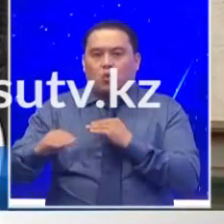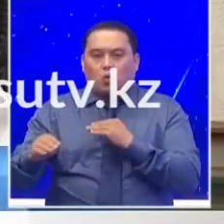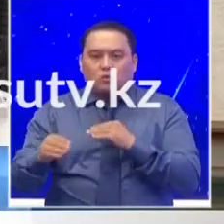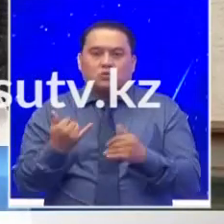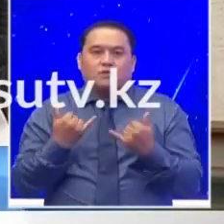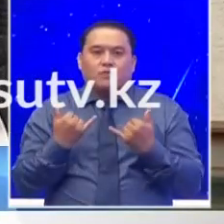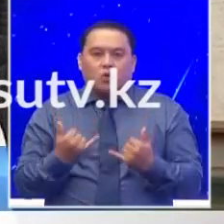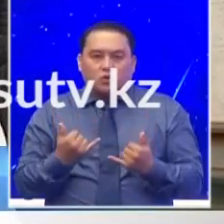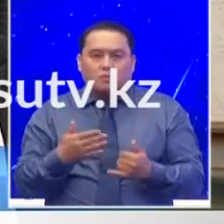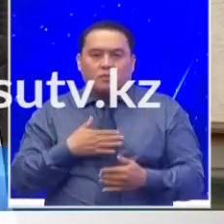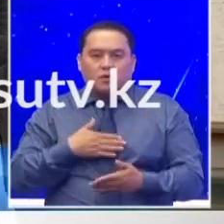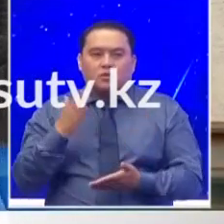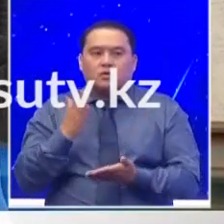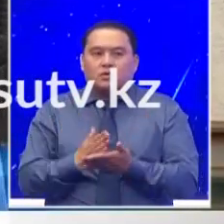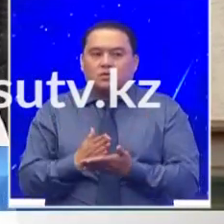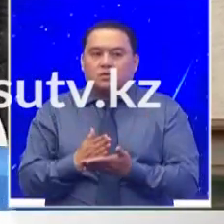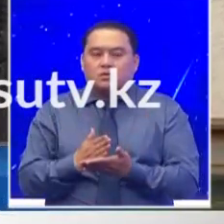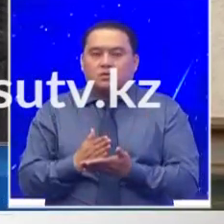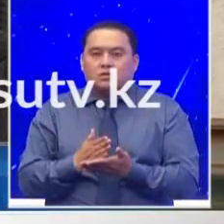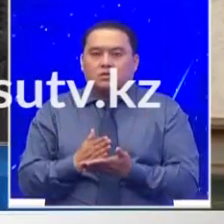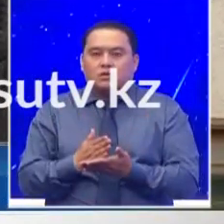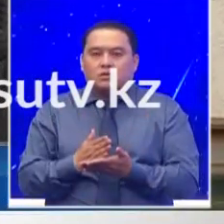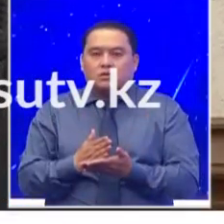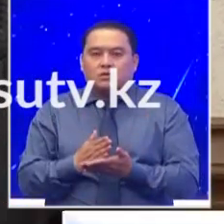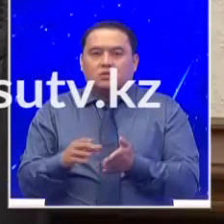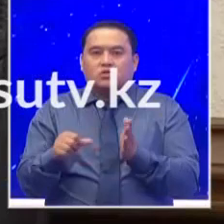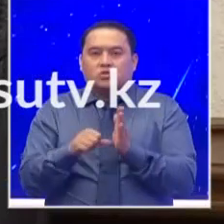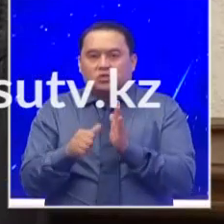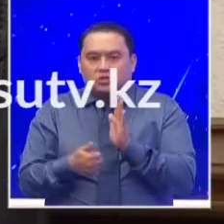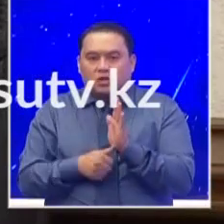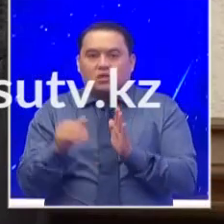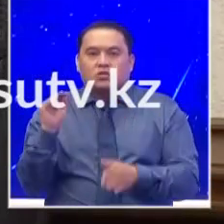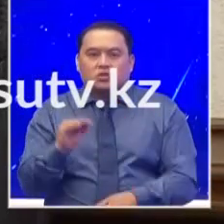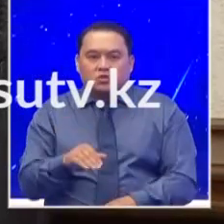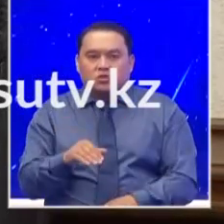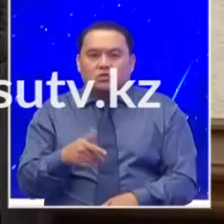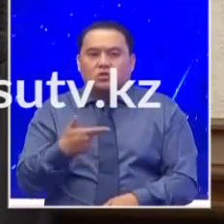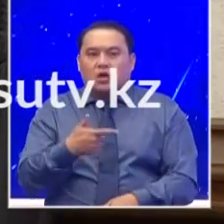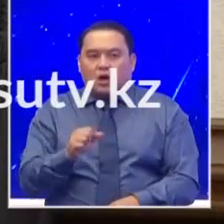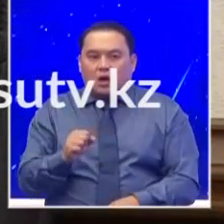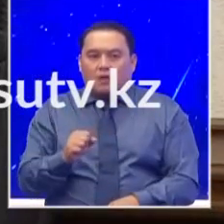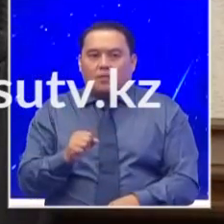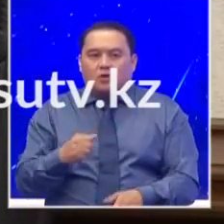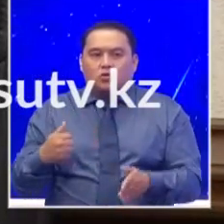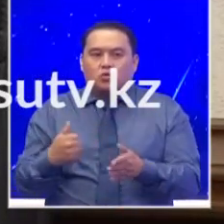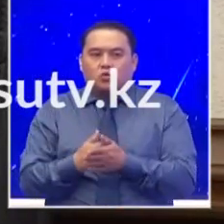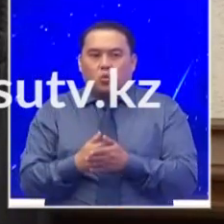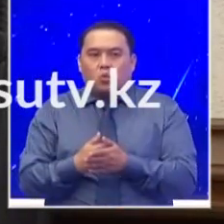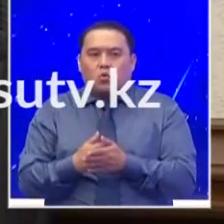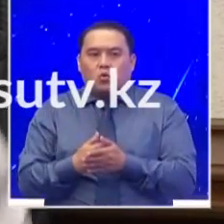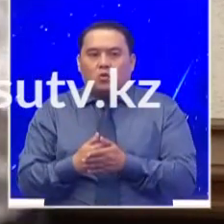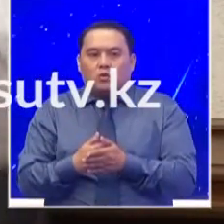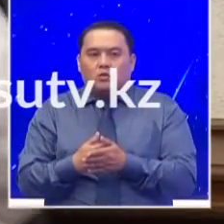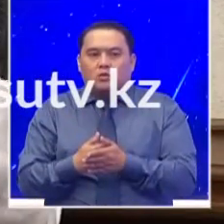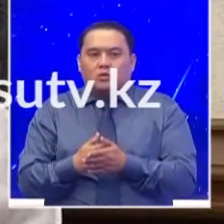сегодня мы имеем всего 16 тысяч гектаров. Мы его должны довести